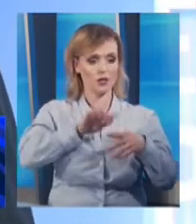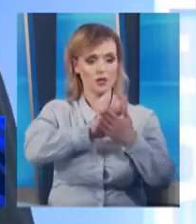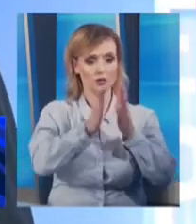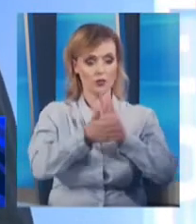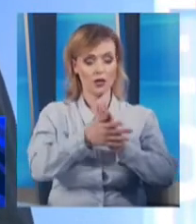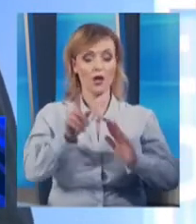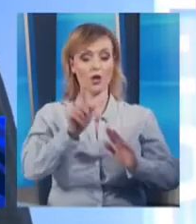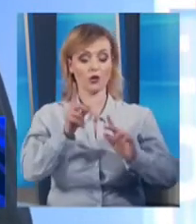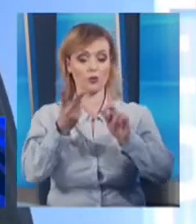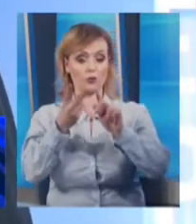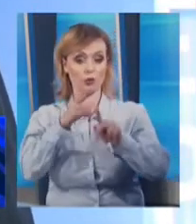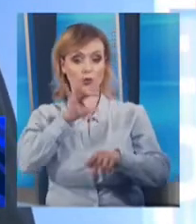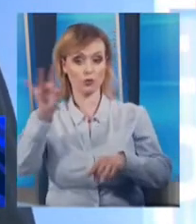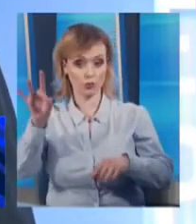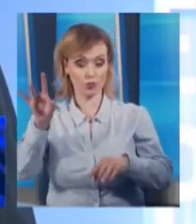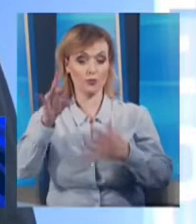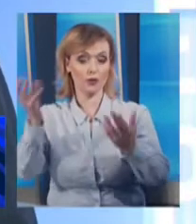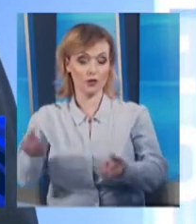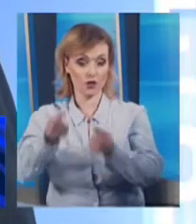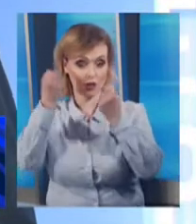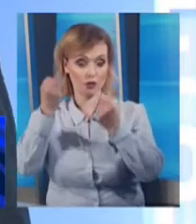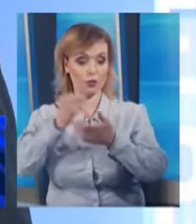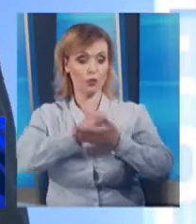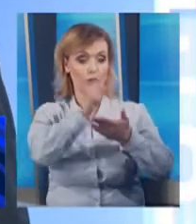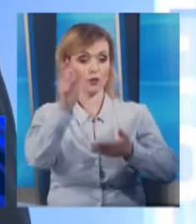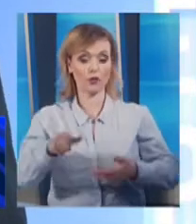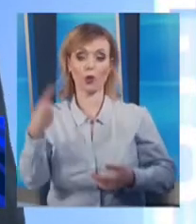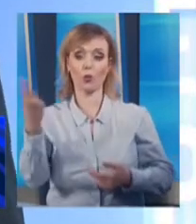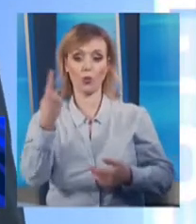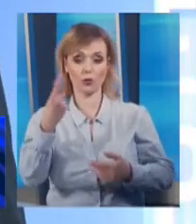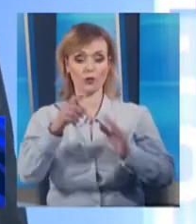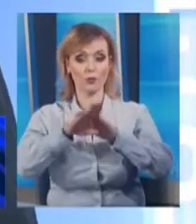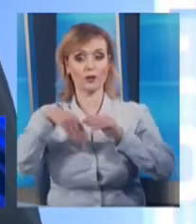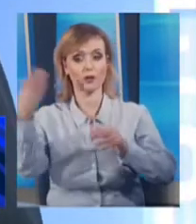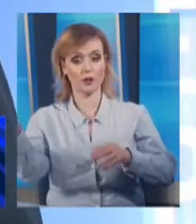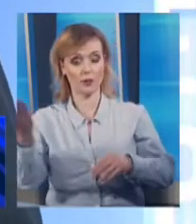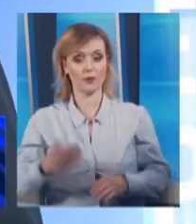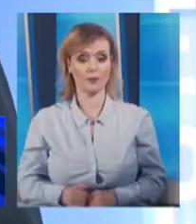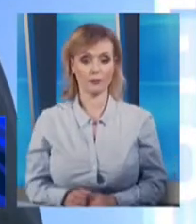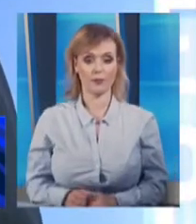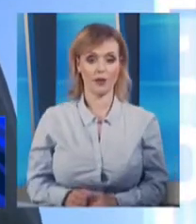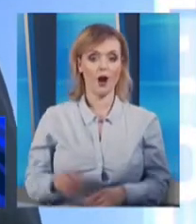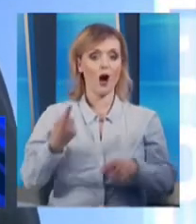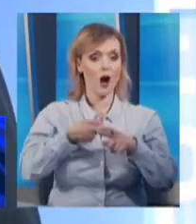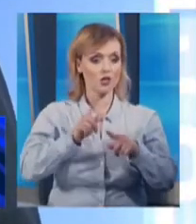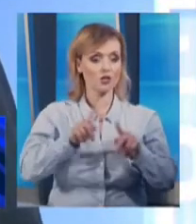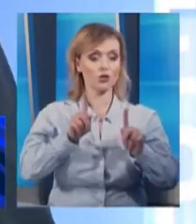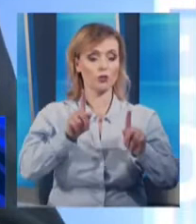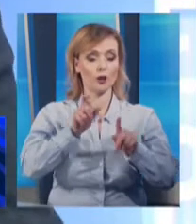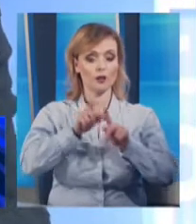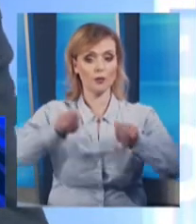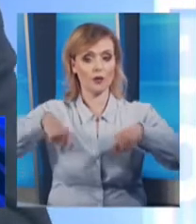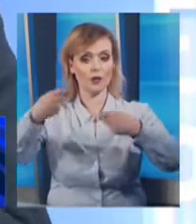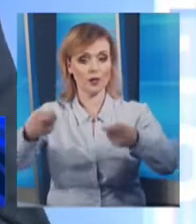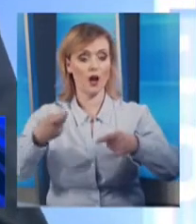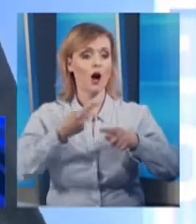turul 2 să se mobilizeze pentru a susține un candidat unic din partea dreptei. Asta e mesajul pe care noi îl transmitem, asta